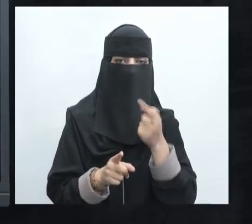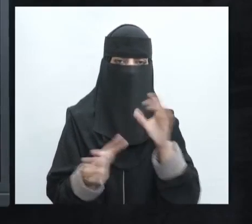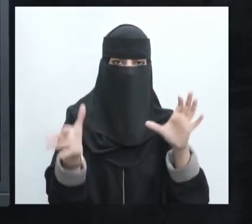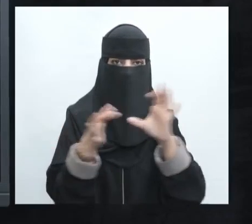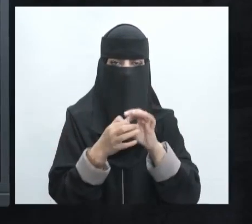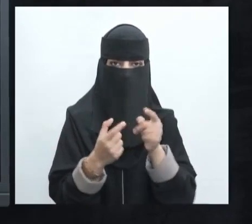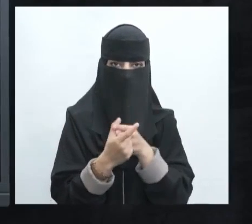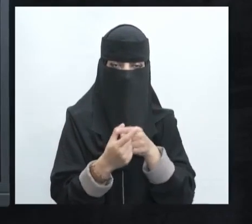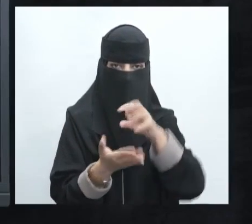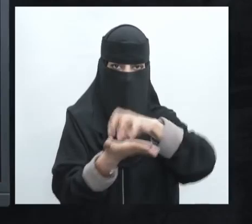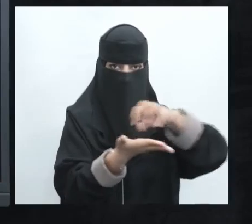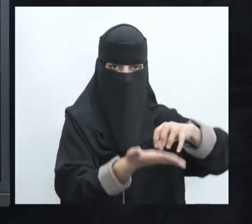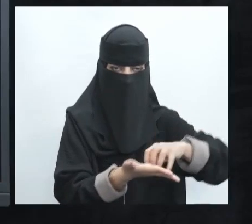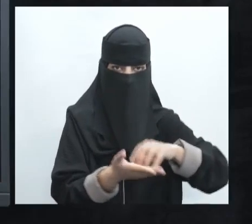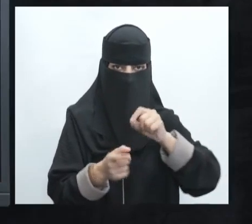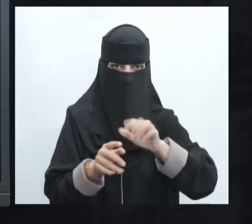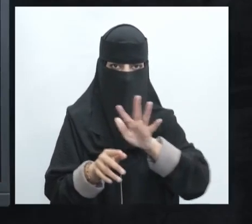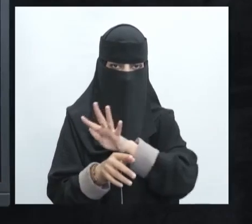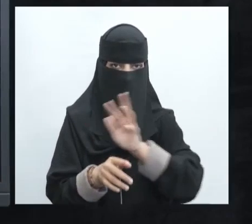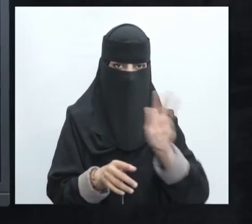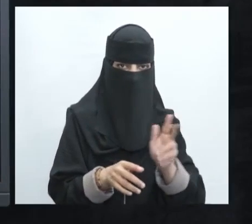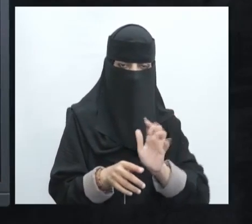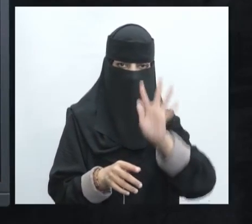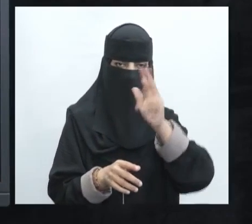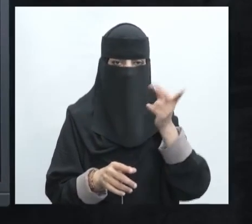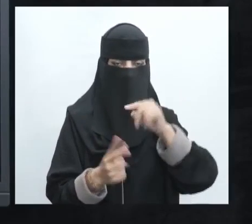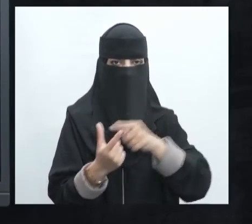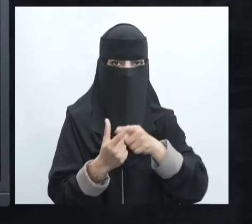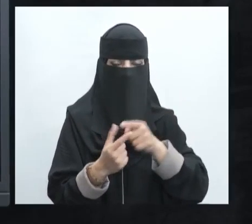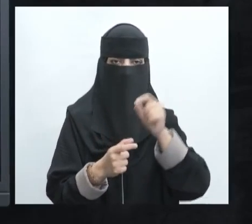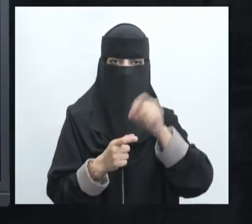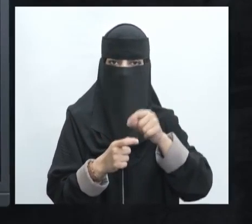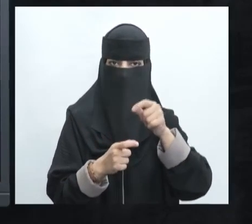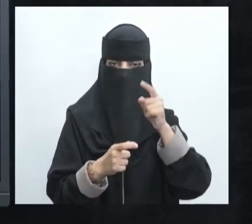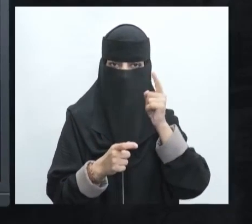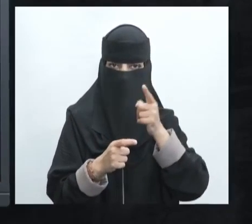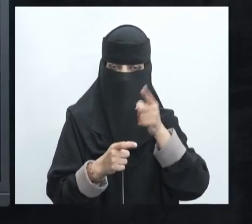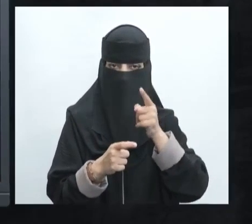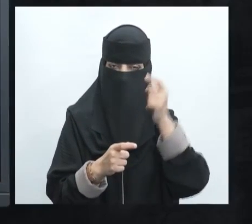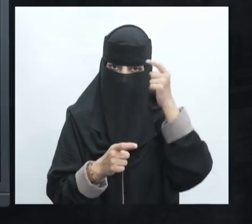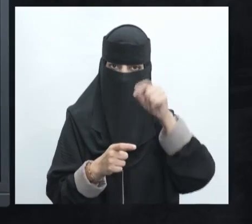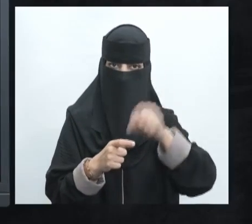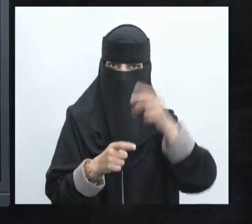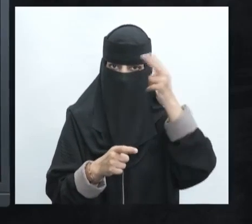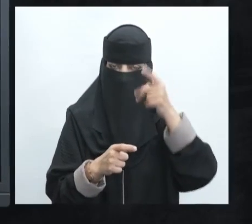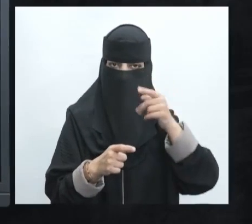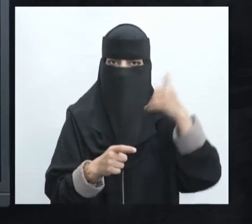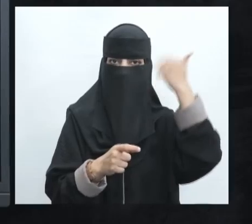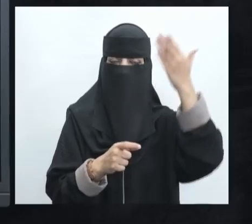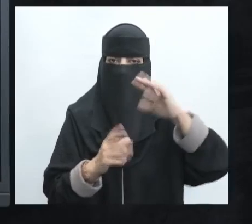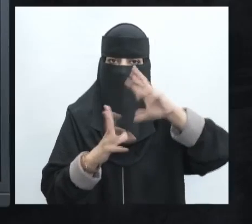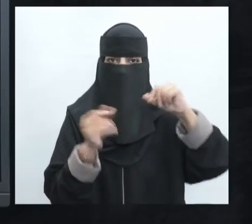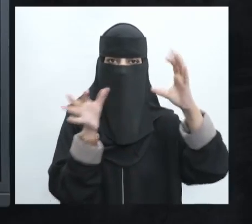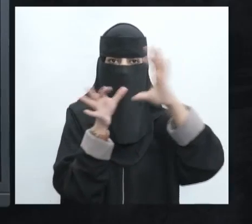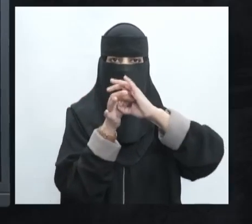تربط بين المدن الساحلية وبين المملكة العربية السعودية والعالم الخارجي،